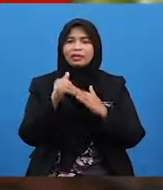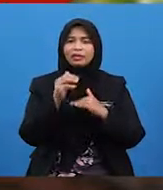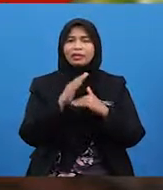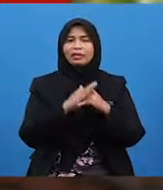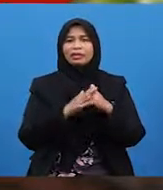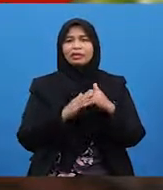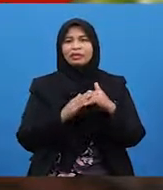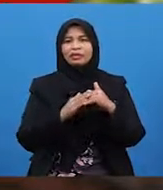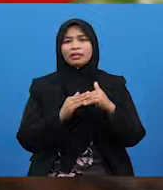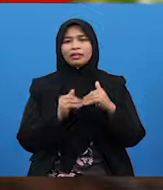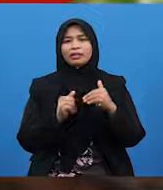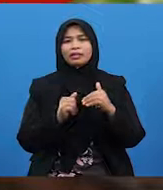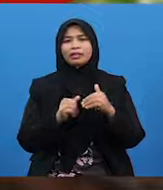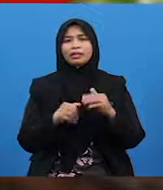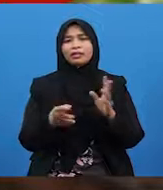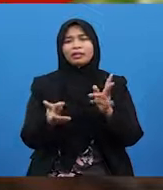Kasih dan